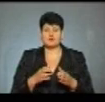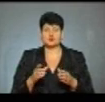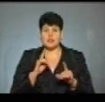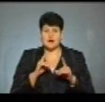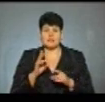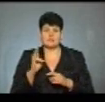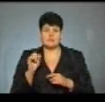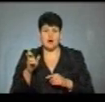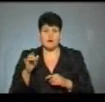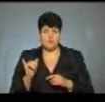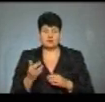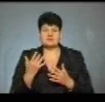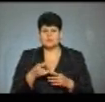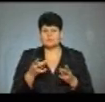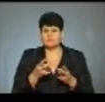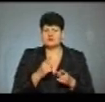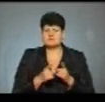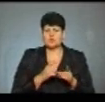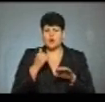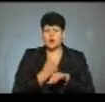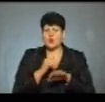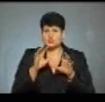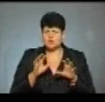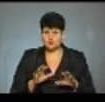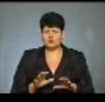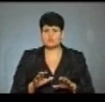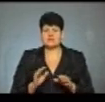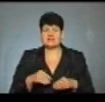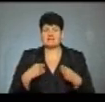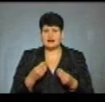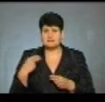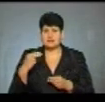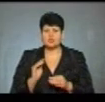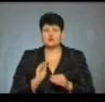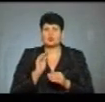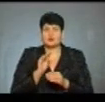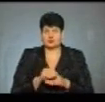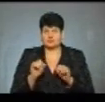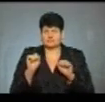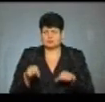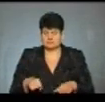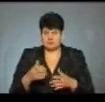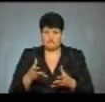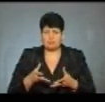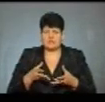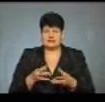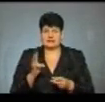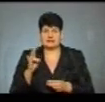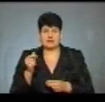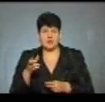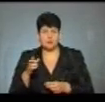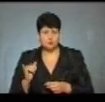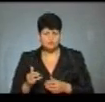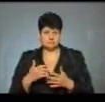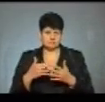І наскільки, на вашу думку, доцільно змінювати Конституцію, зокрема, наділяти президента додатковими повноваженнями, впливати на НАБУ і ДБР,